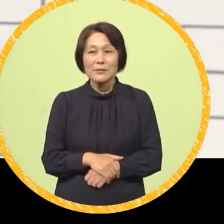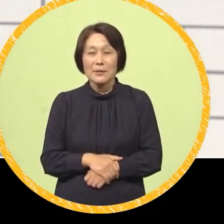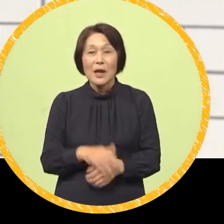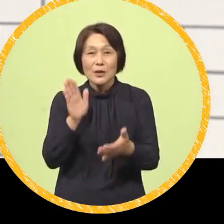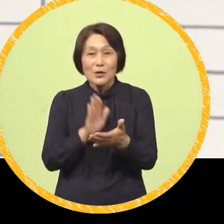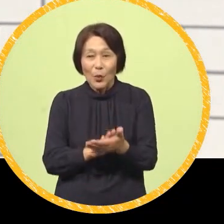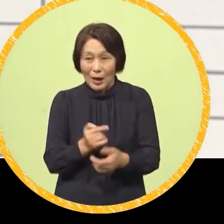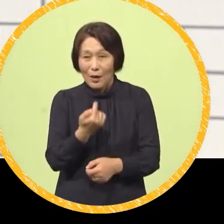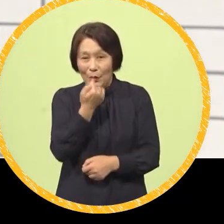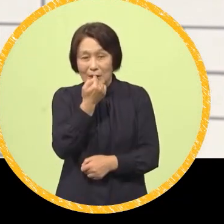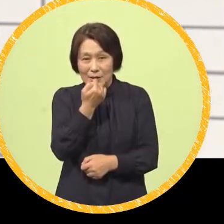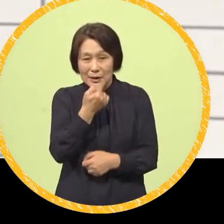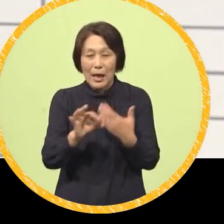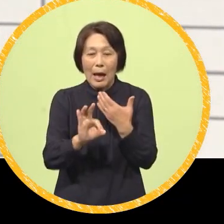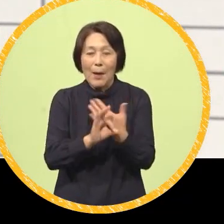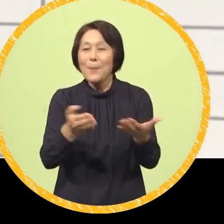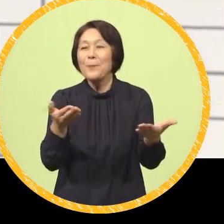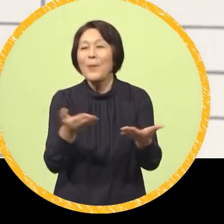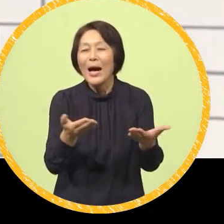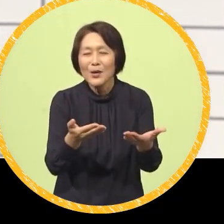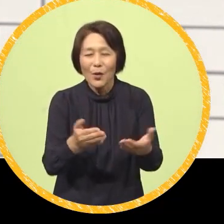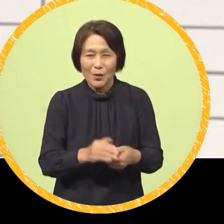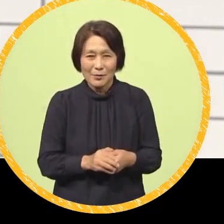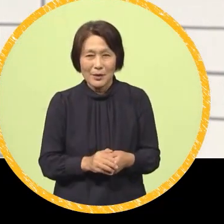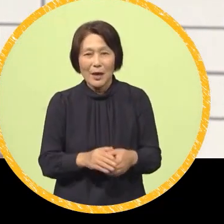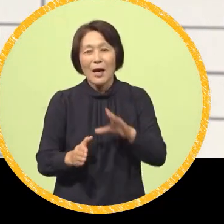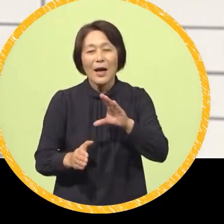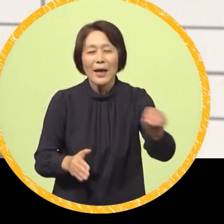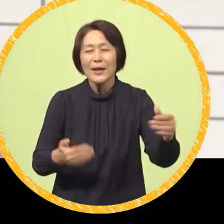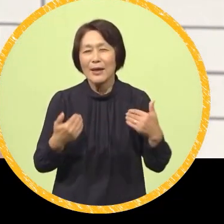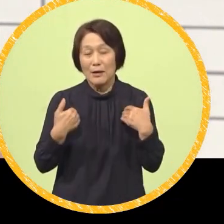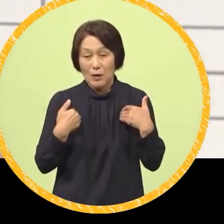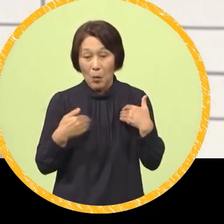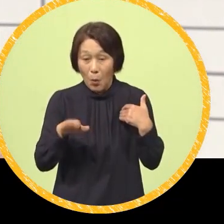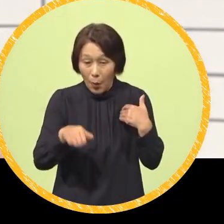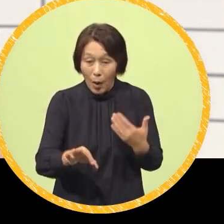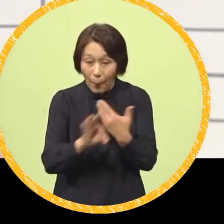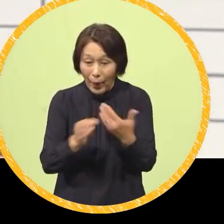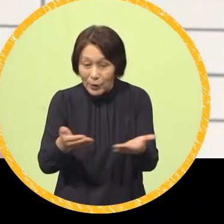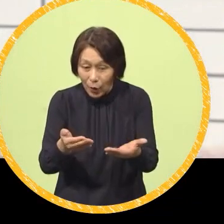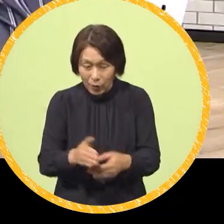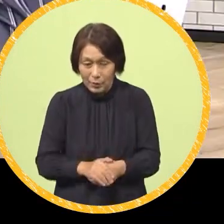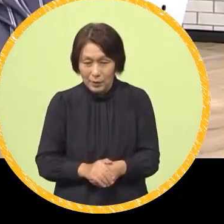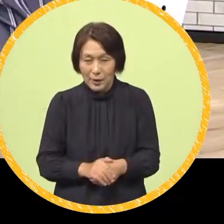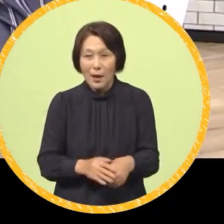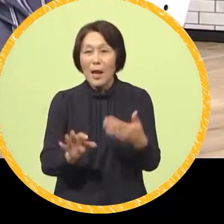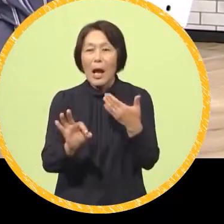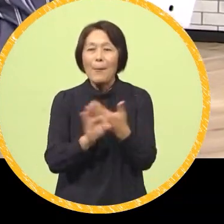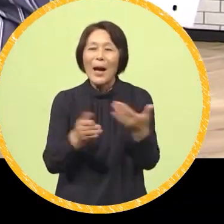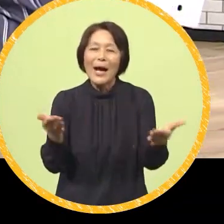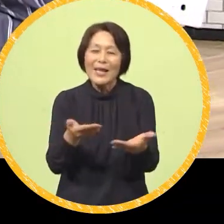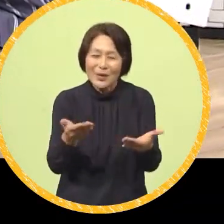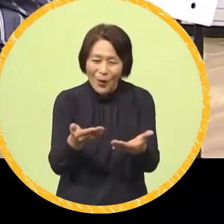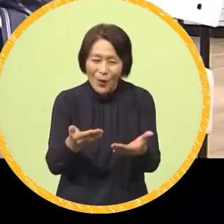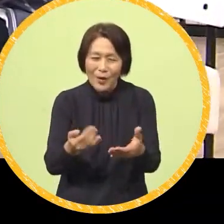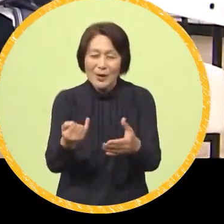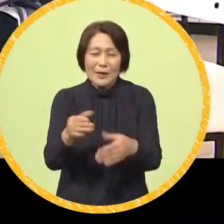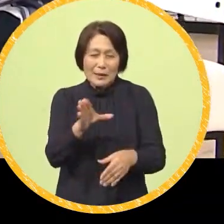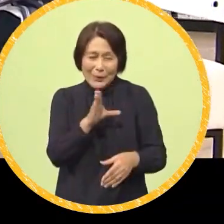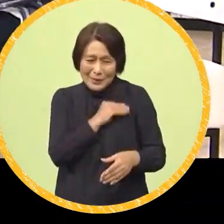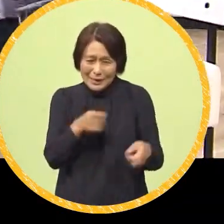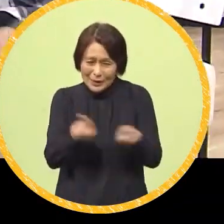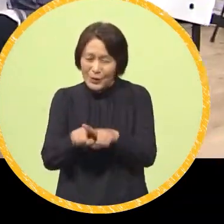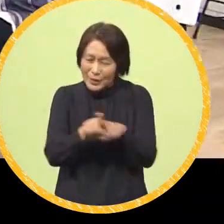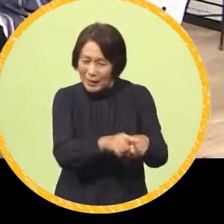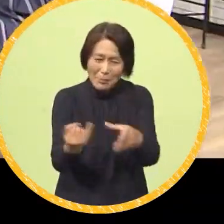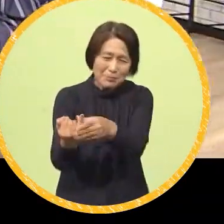そうだ、私バイトでした、すいません、帰んなきゃ。ちょ、バイトじゃない？ バイト？ バイトだって、バイトだから、ちょっと寂しいから来て。あ、